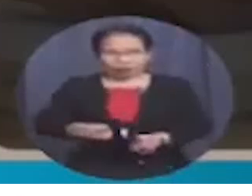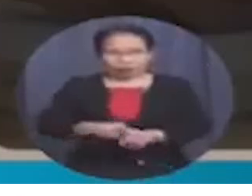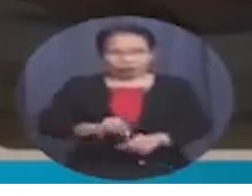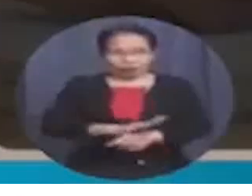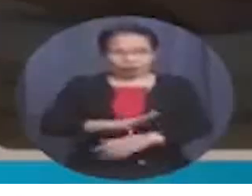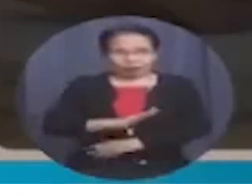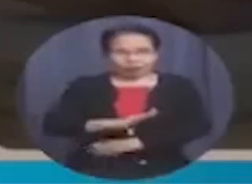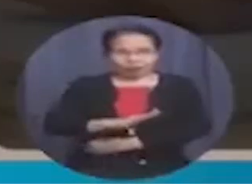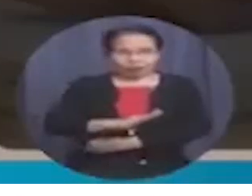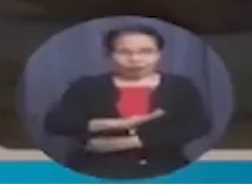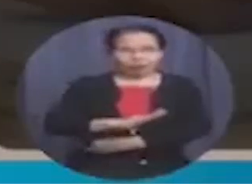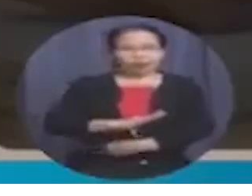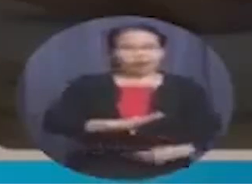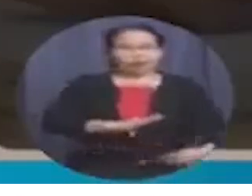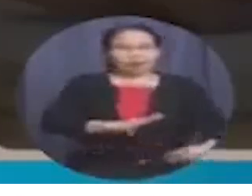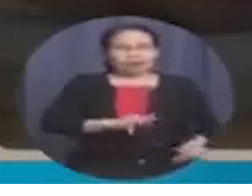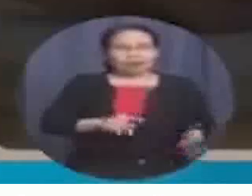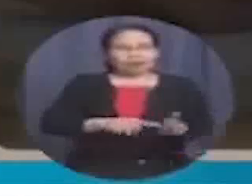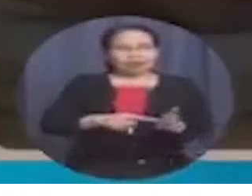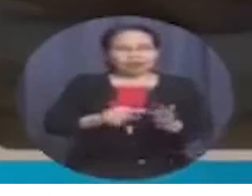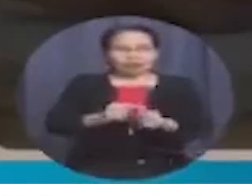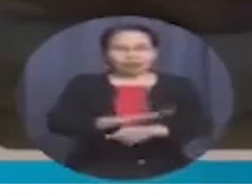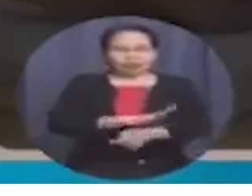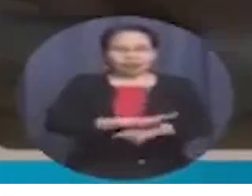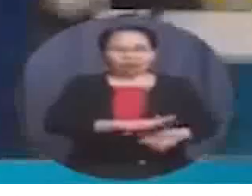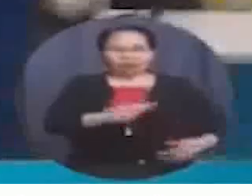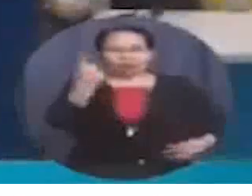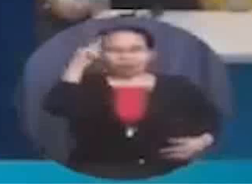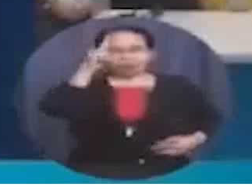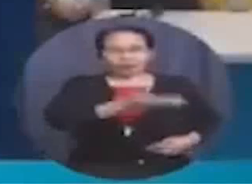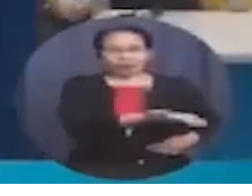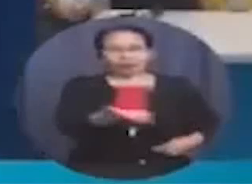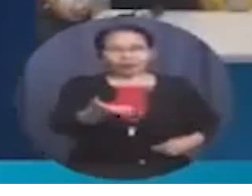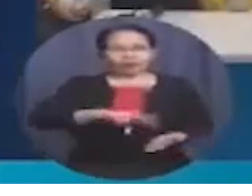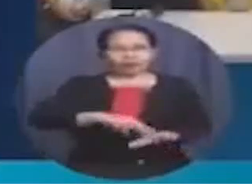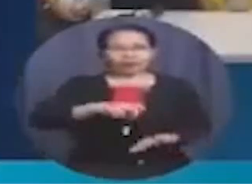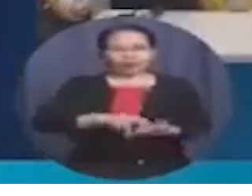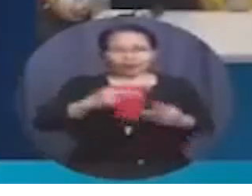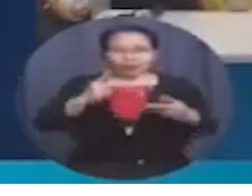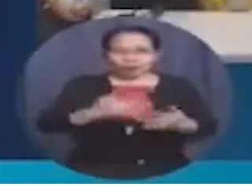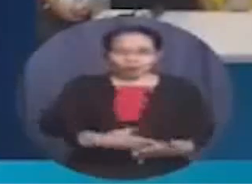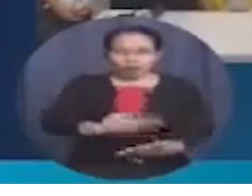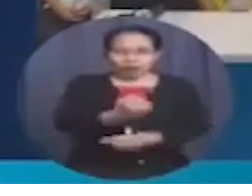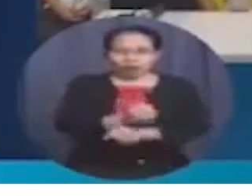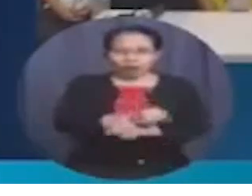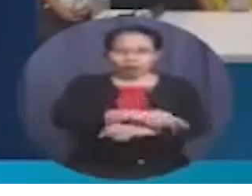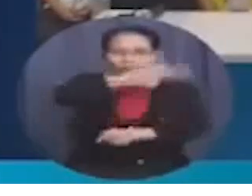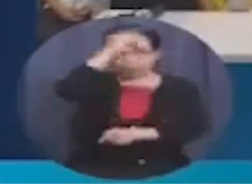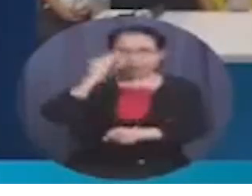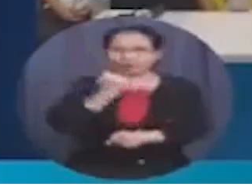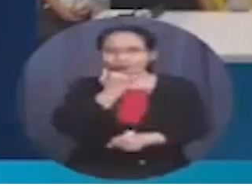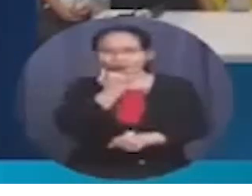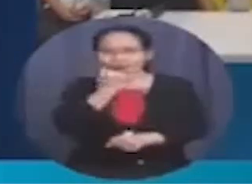sapat itong salitang ito para maintindihan nyo, ang pagluhod kay Mariam Bato ay mali, ayaw